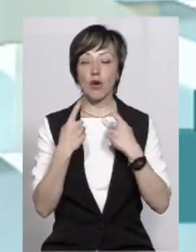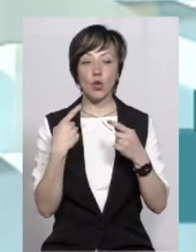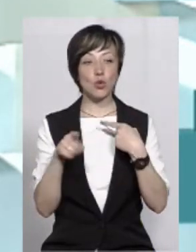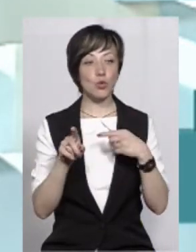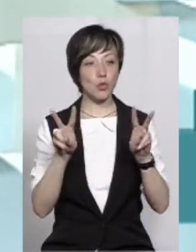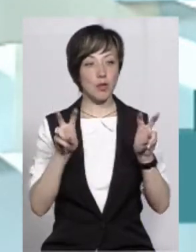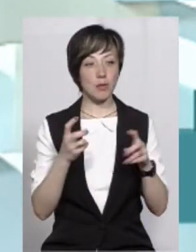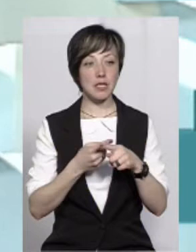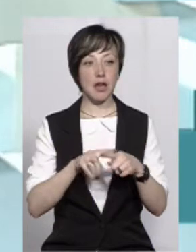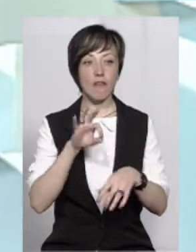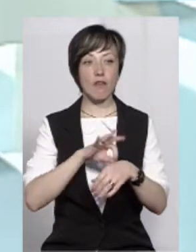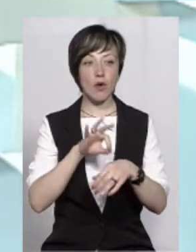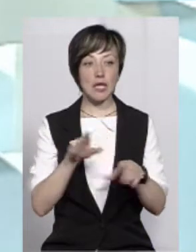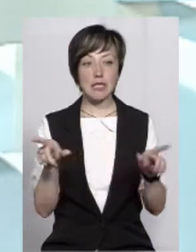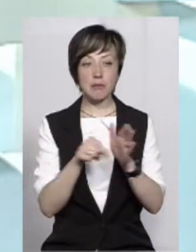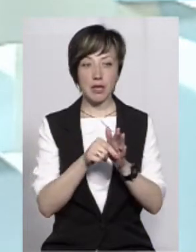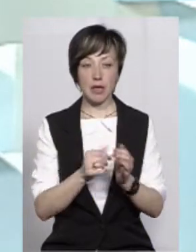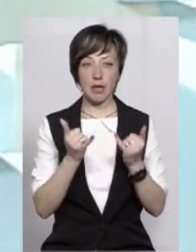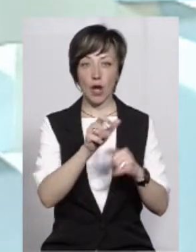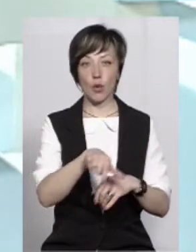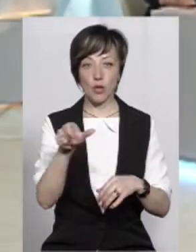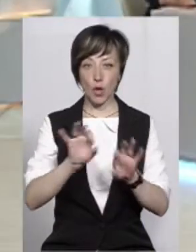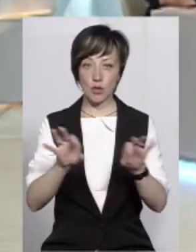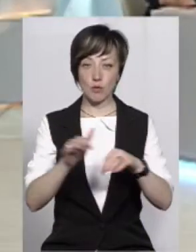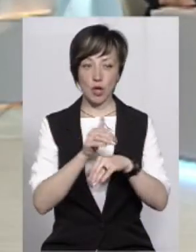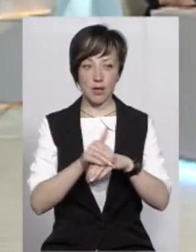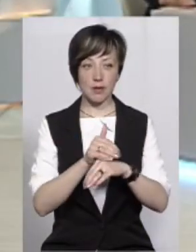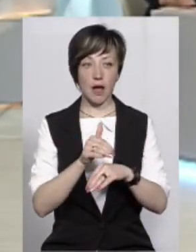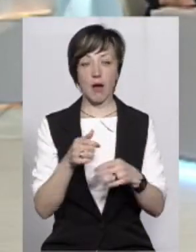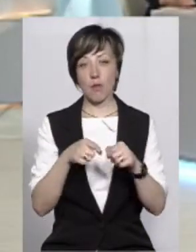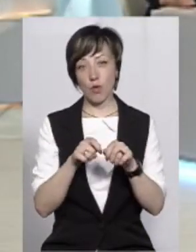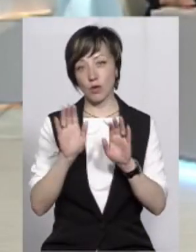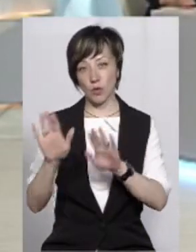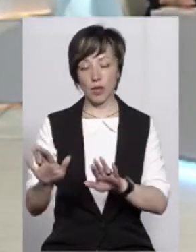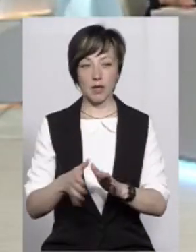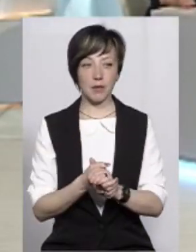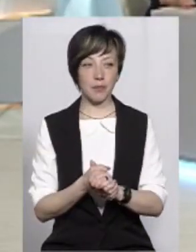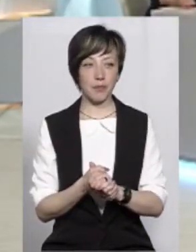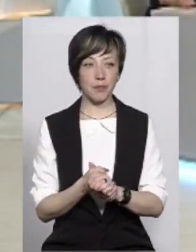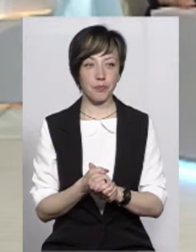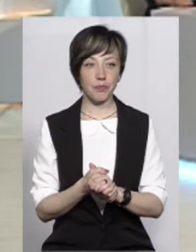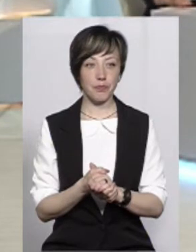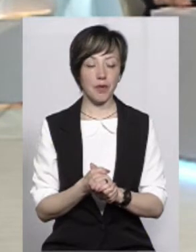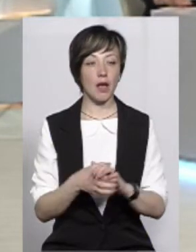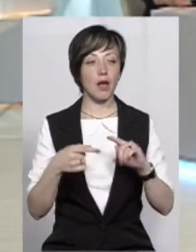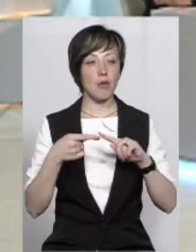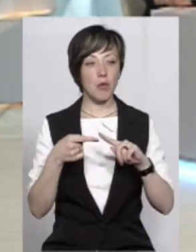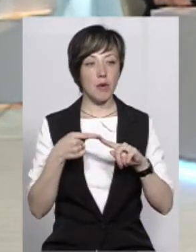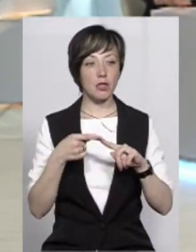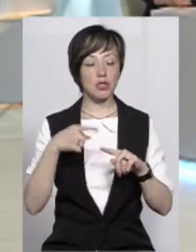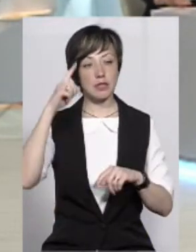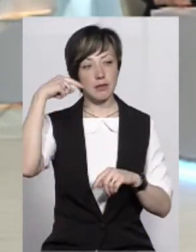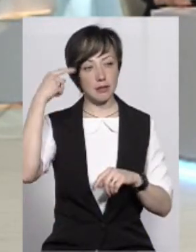другої тематики, це хвороб спільних для людей. От, тварин. Розкажіть, будь ласка. А блохи то таке, знаєте. Це, по-перше,